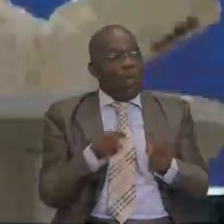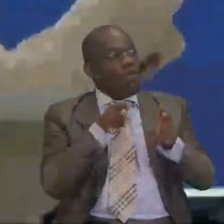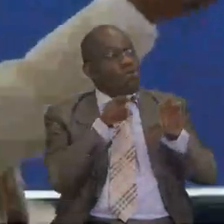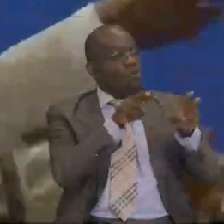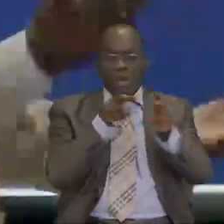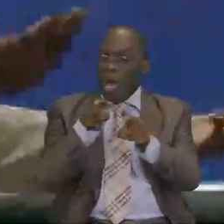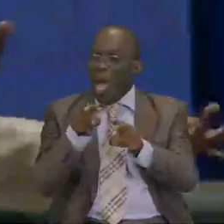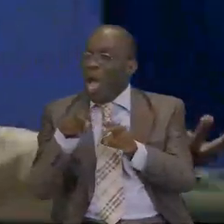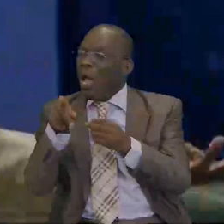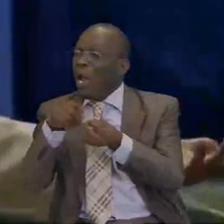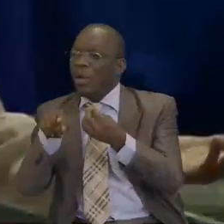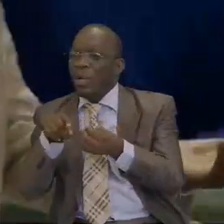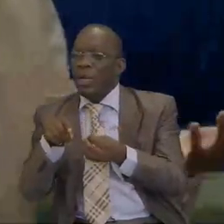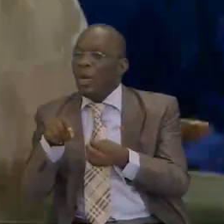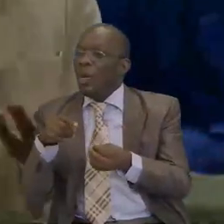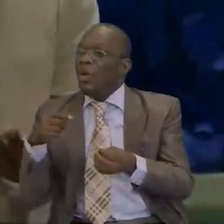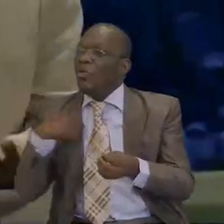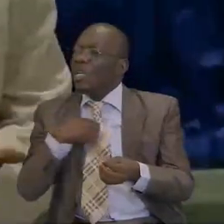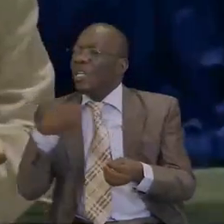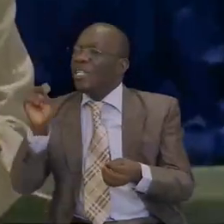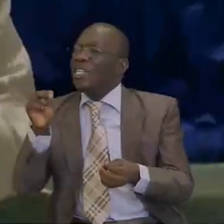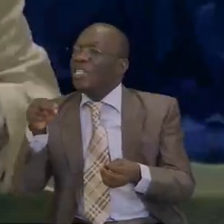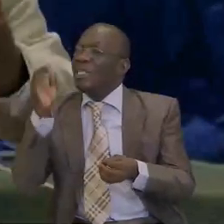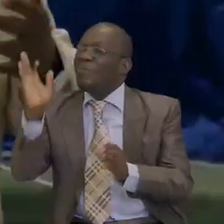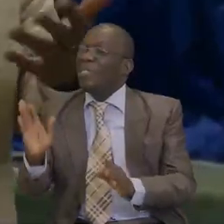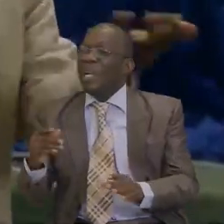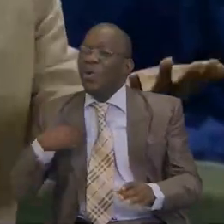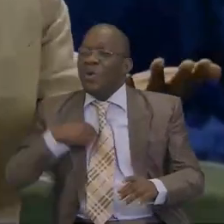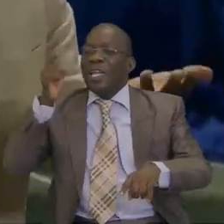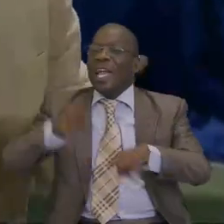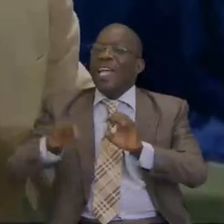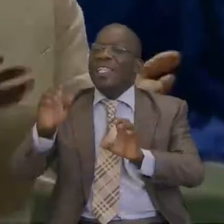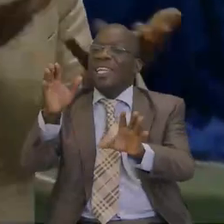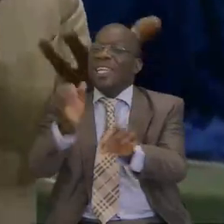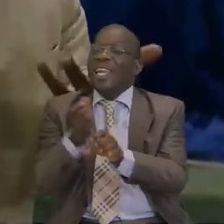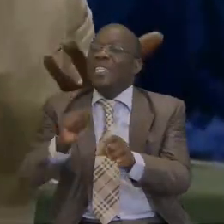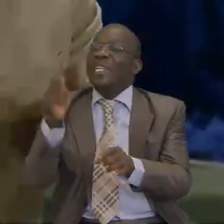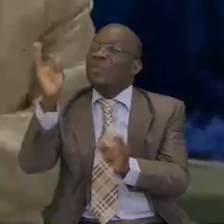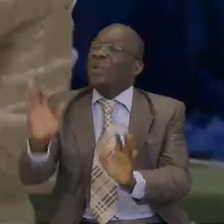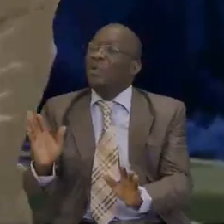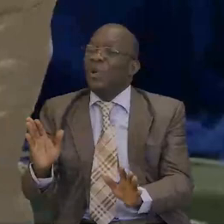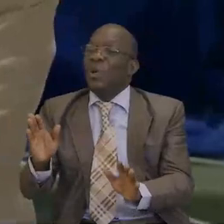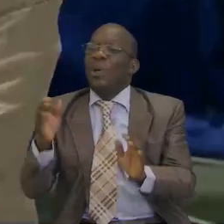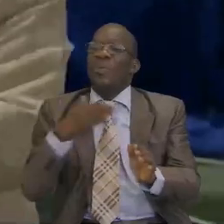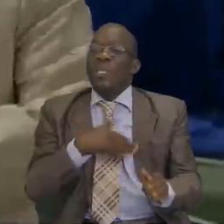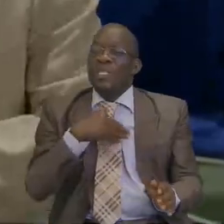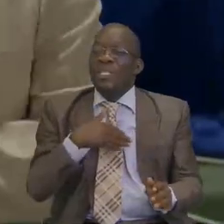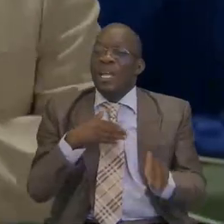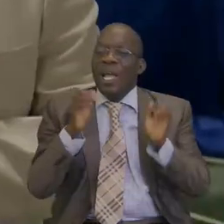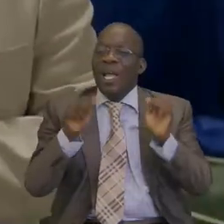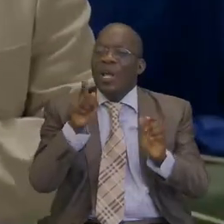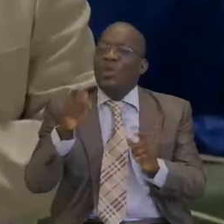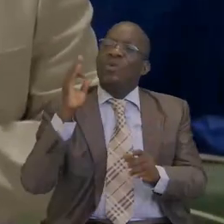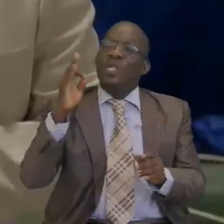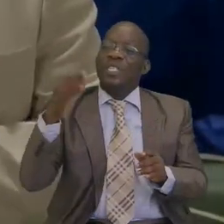et ils disent, on cherche un prédicateur et on n'arrive pas à le joindre au téléphone, on n'arrive même pas à le contacter. Est-ce que tu peux venir vraiment donner